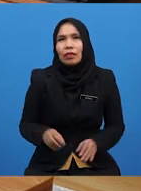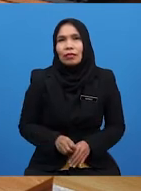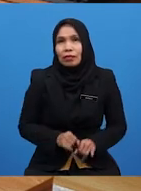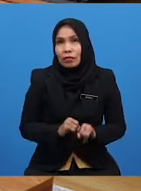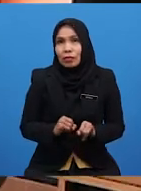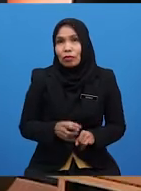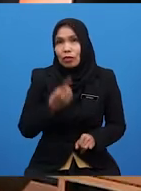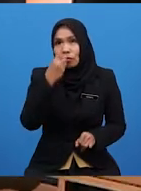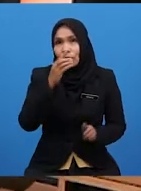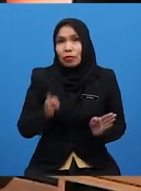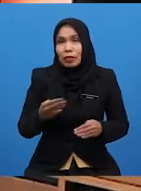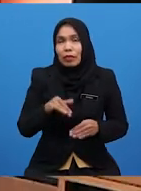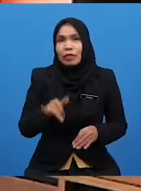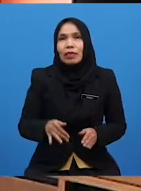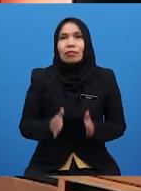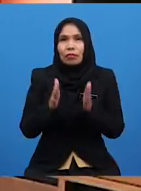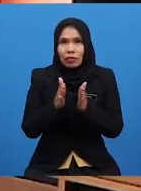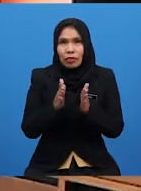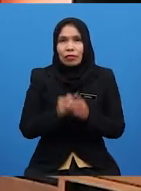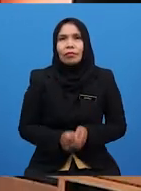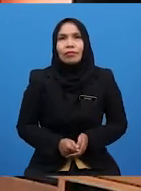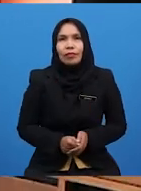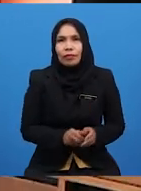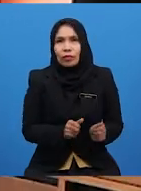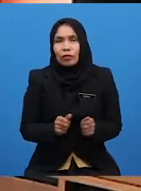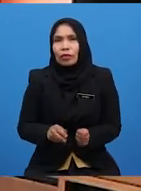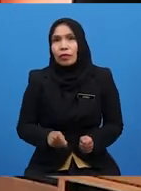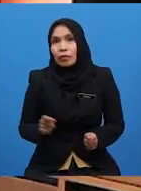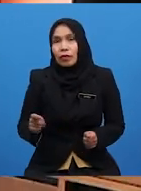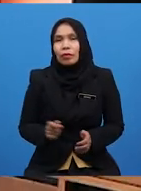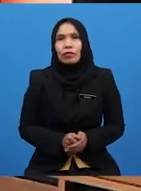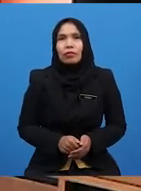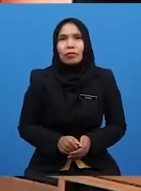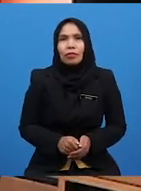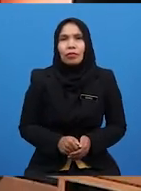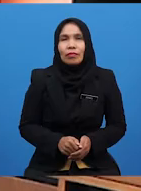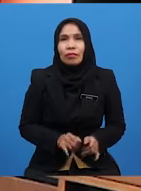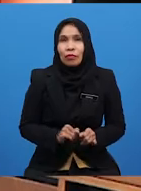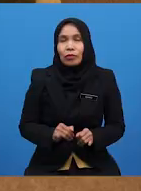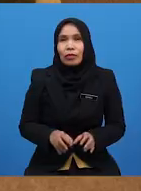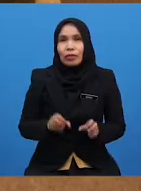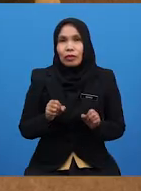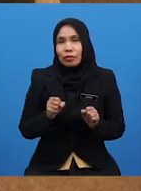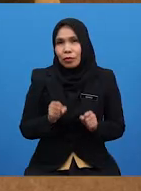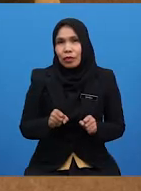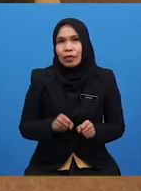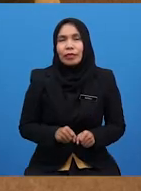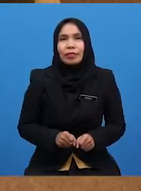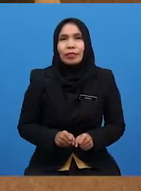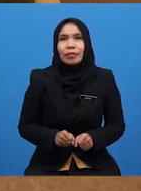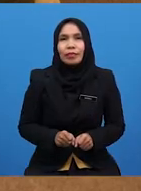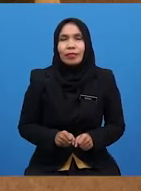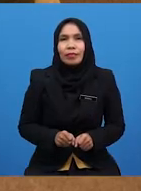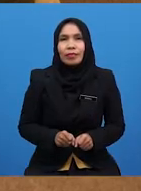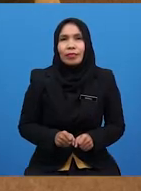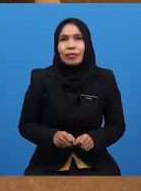sebaliknya susunan perabot juga boleh menentukan pembagian ruang dalam ithiria Hai